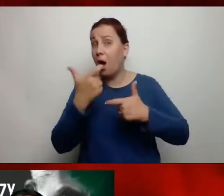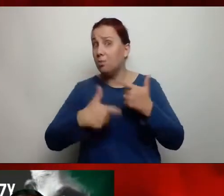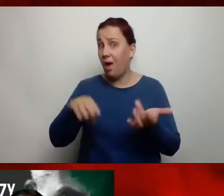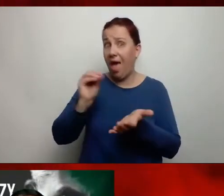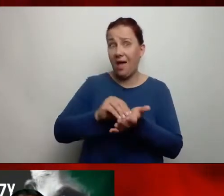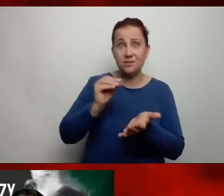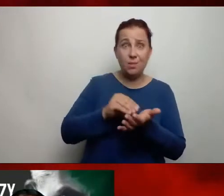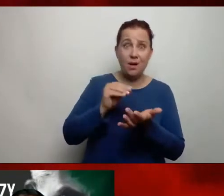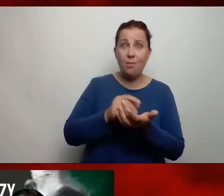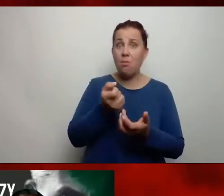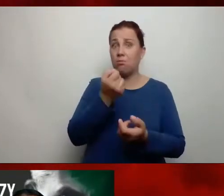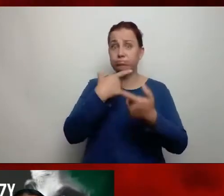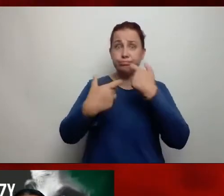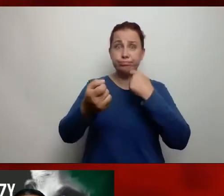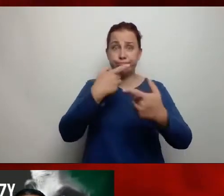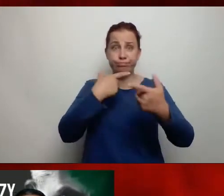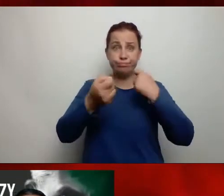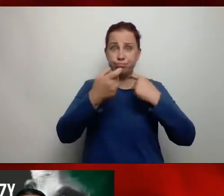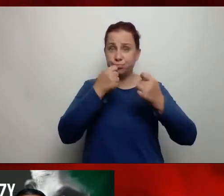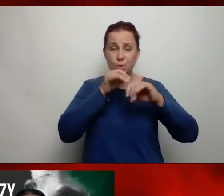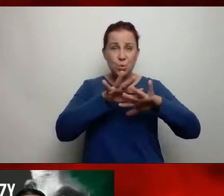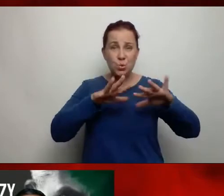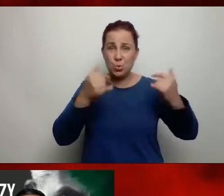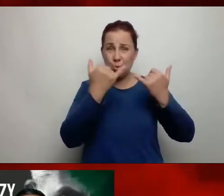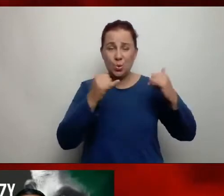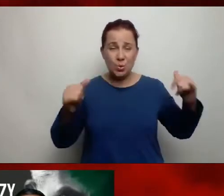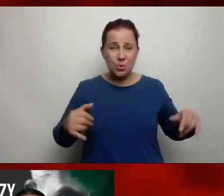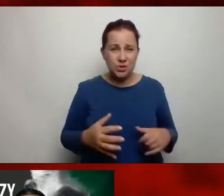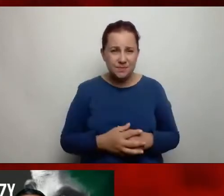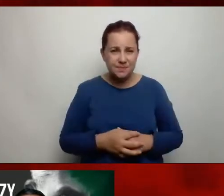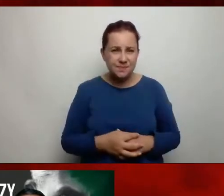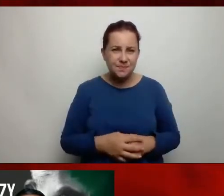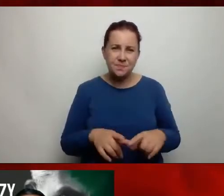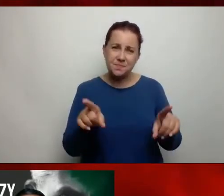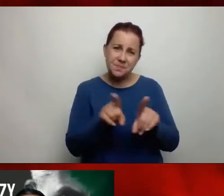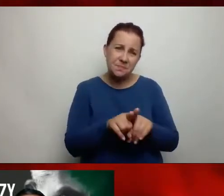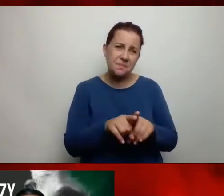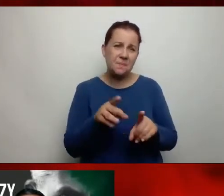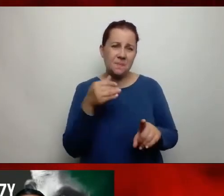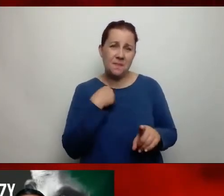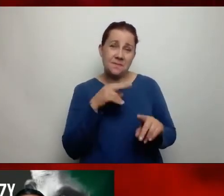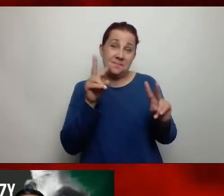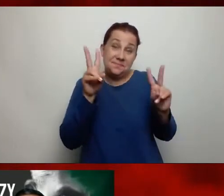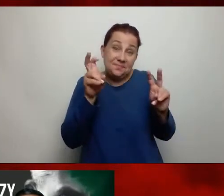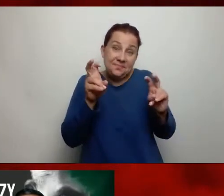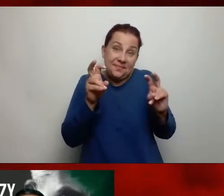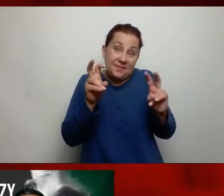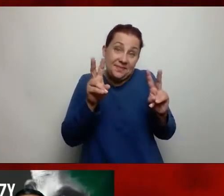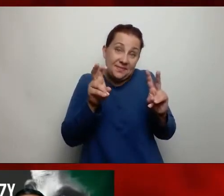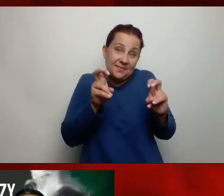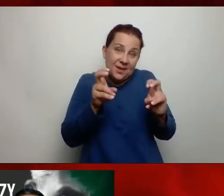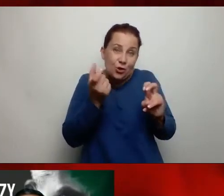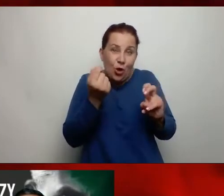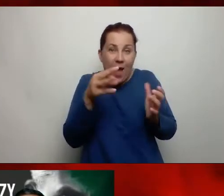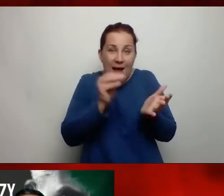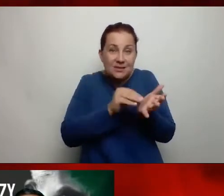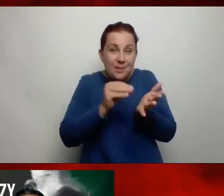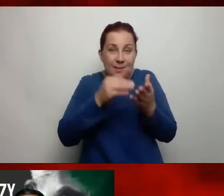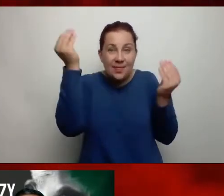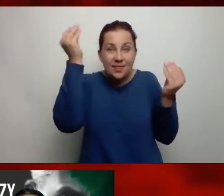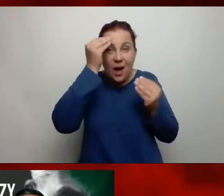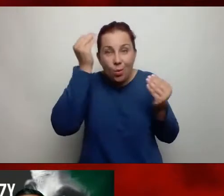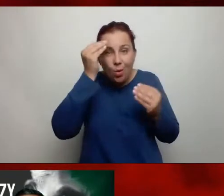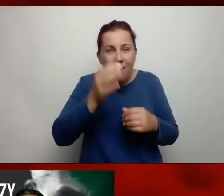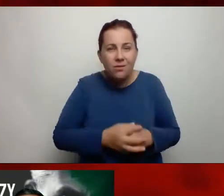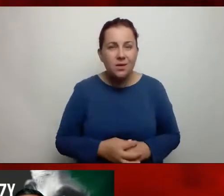Eksperymentował. To miało jakiś taki wymiar naukowy, quasi naukowy, czy miało mieć taki wymiar, czy to była tylko forma